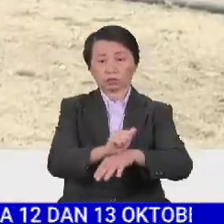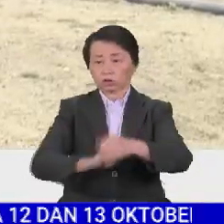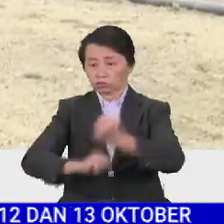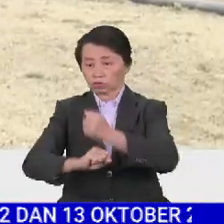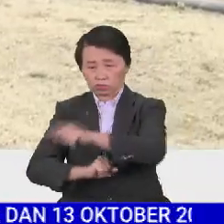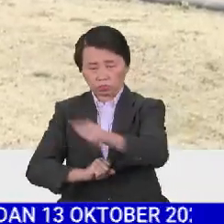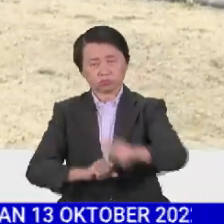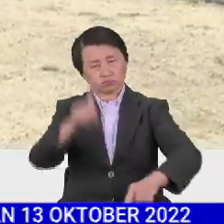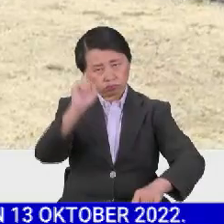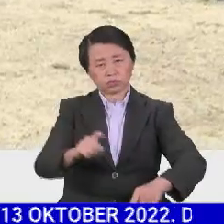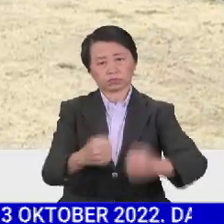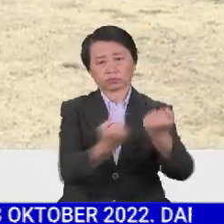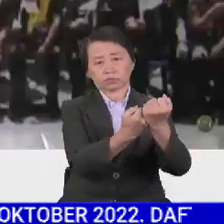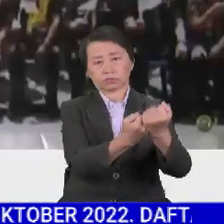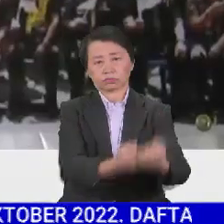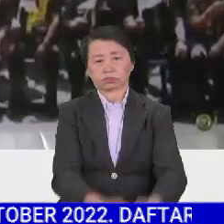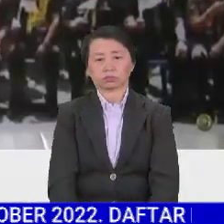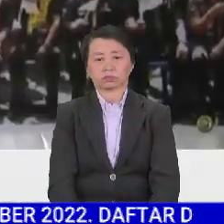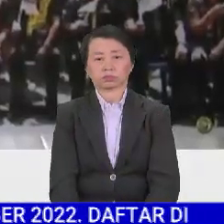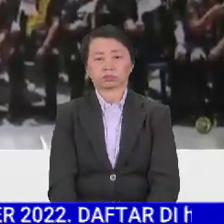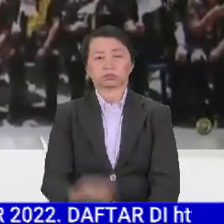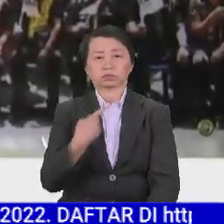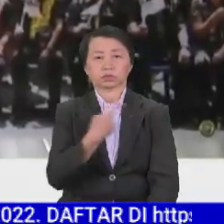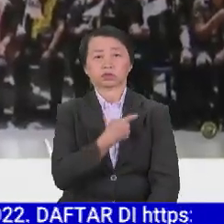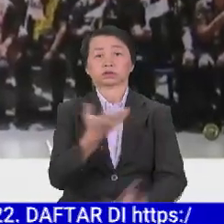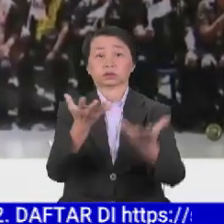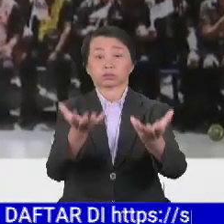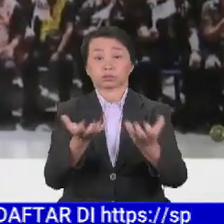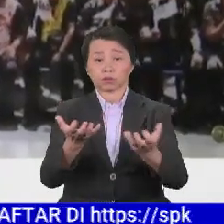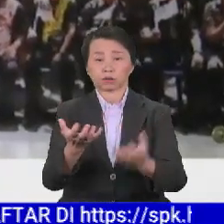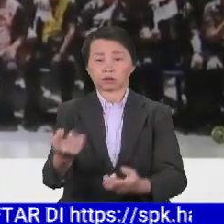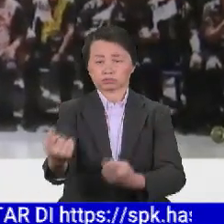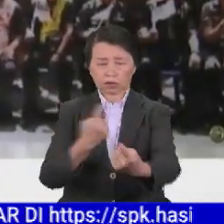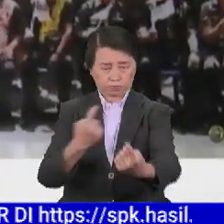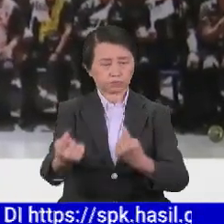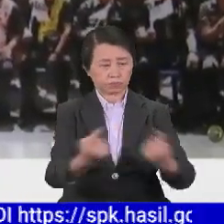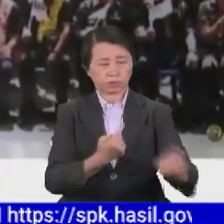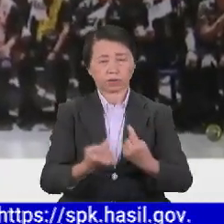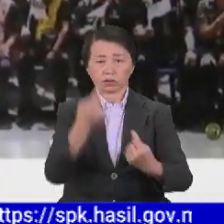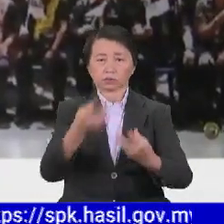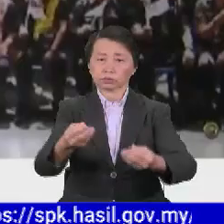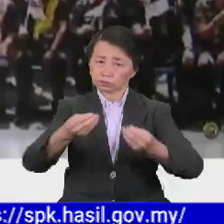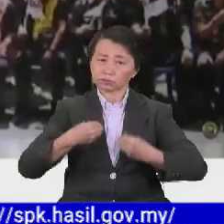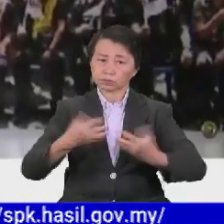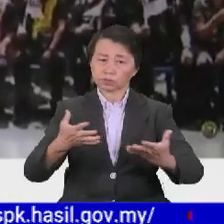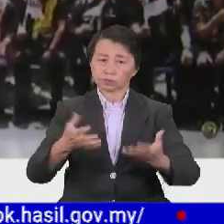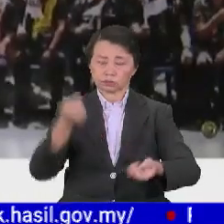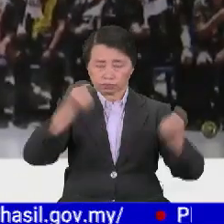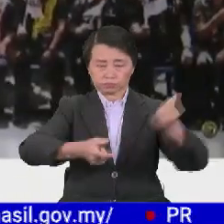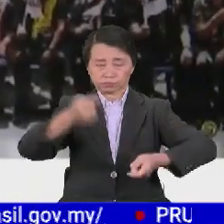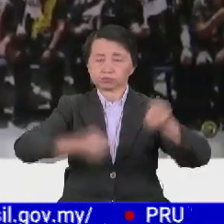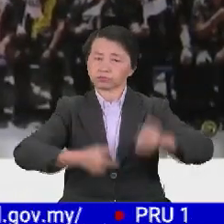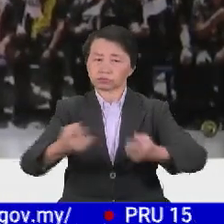pelbagai pihak diperlukan. Kita mahu supaya diorang tampil ke hadapan untuk memberi kembangan dari